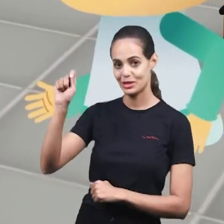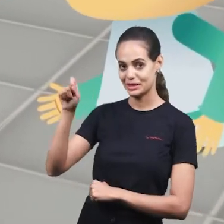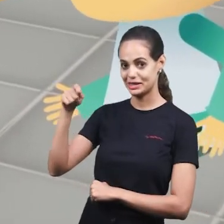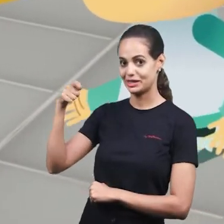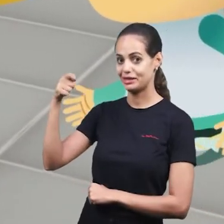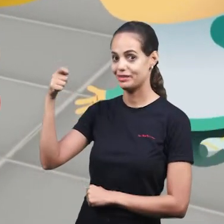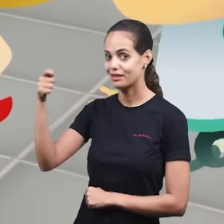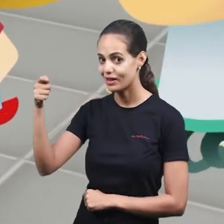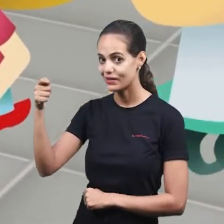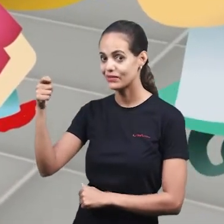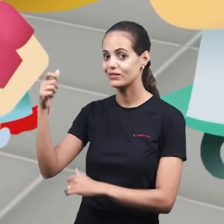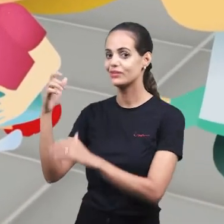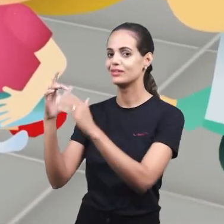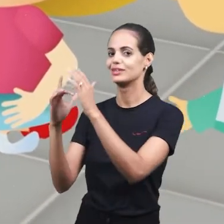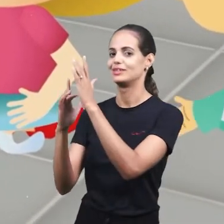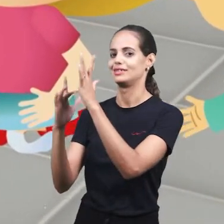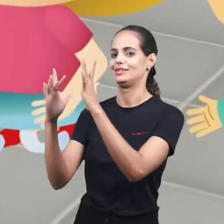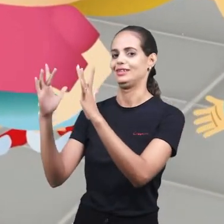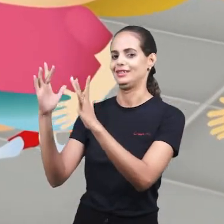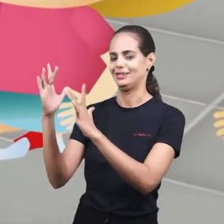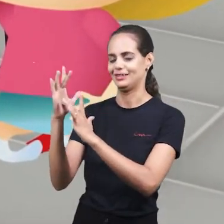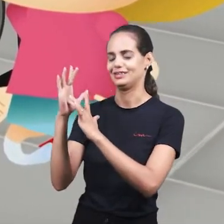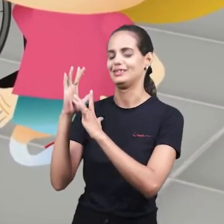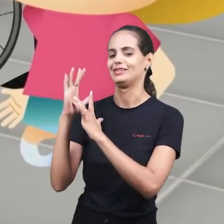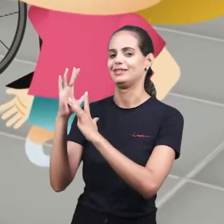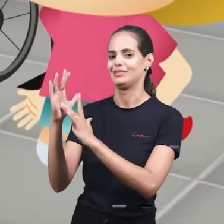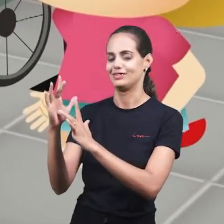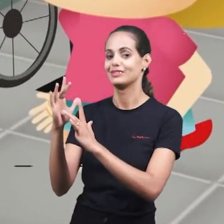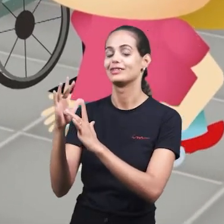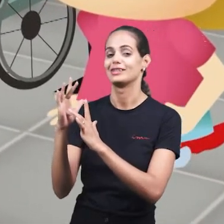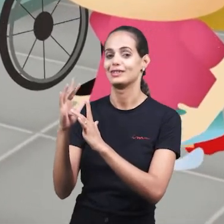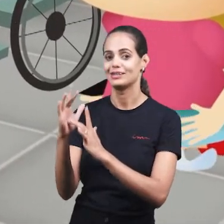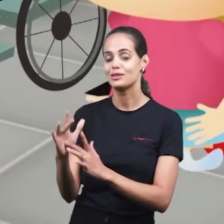Его имя Иисус.